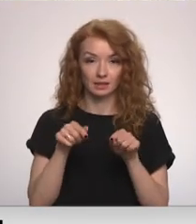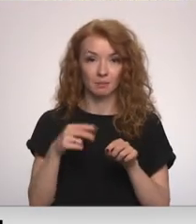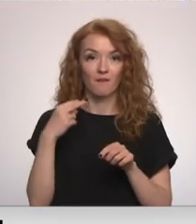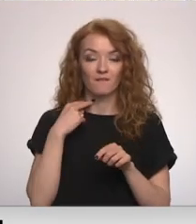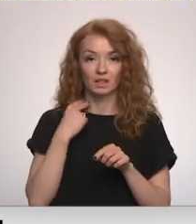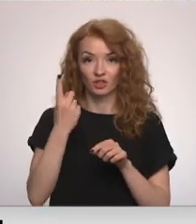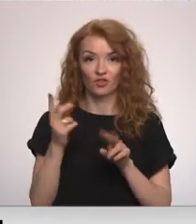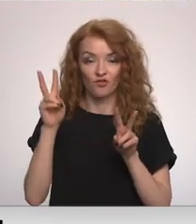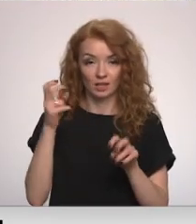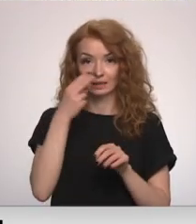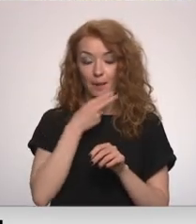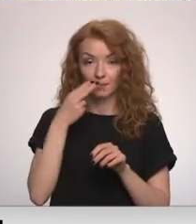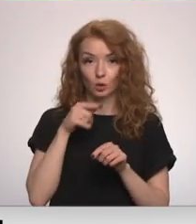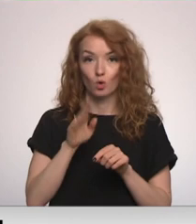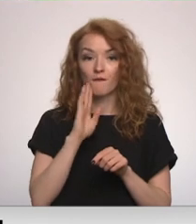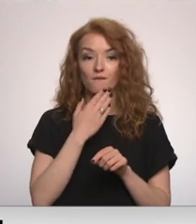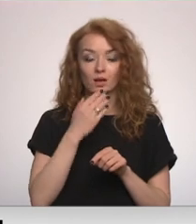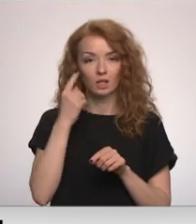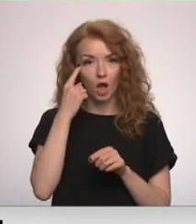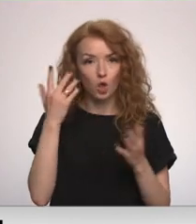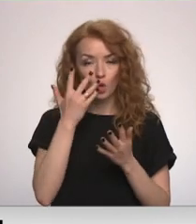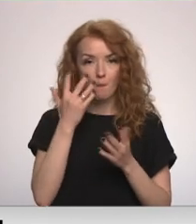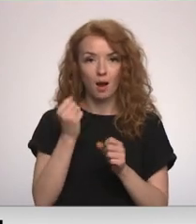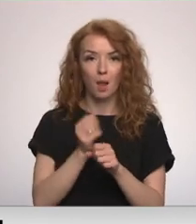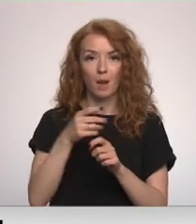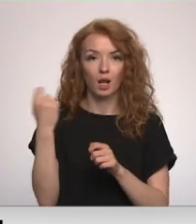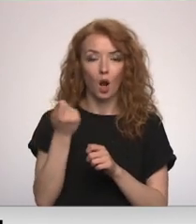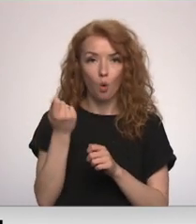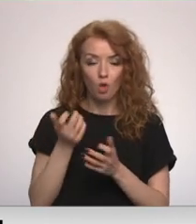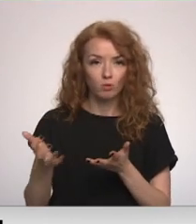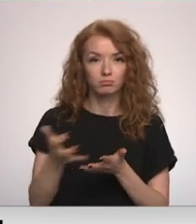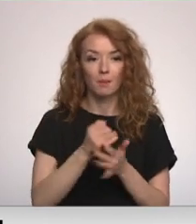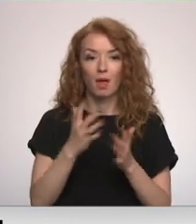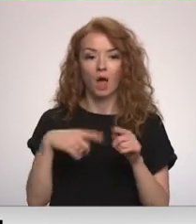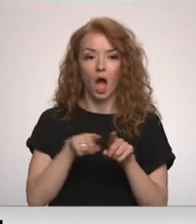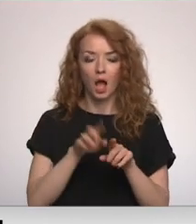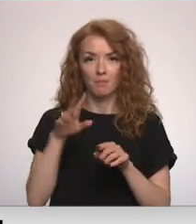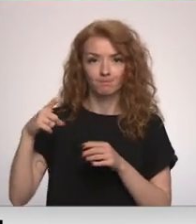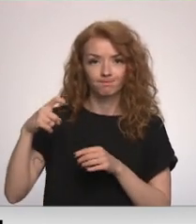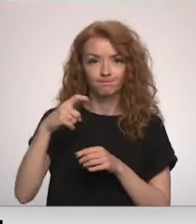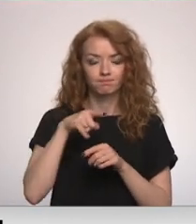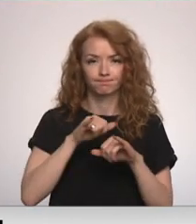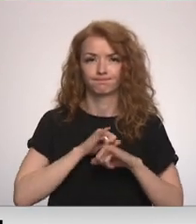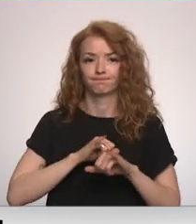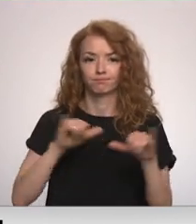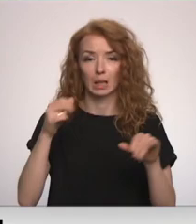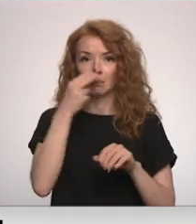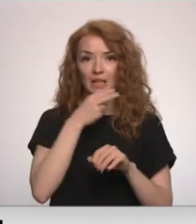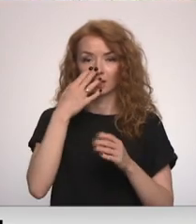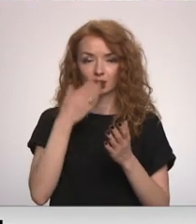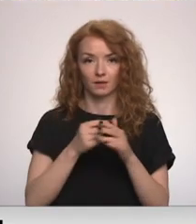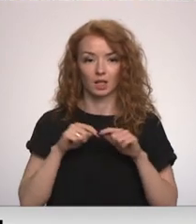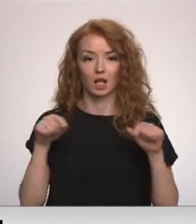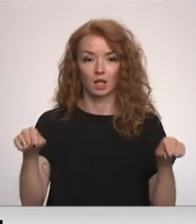Vilciņu viens saimniekiem šovasar jādomā ne tikai par graudaugiem, bet arī par zeltvēdera mūķeni, kas savairojusies privātajā